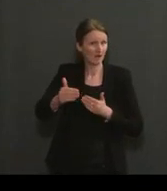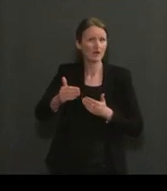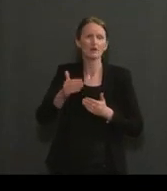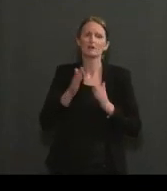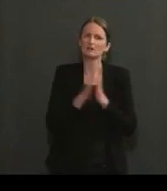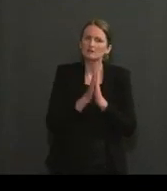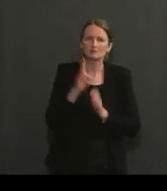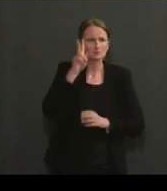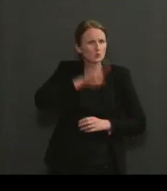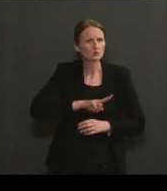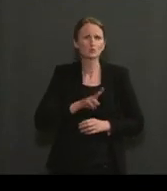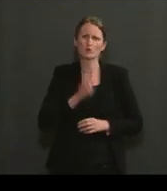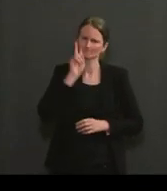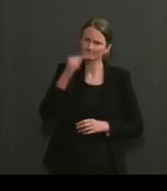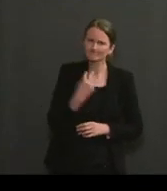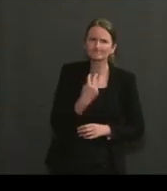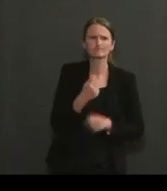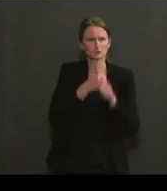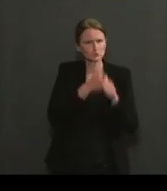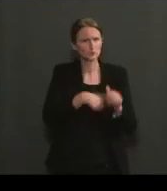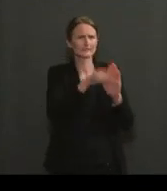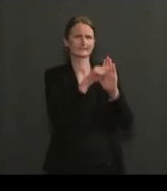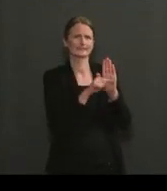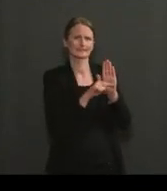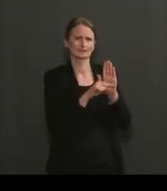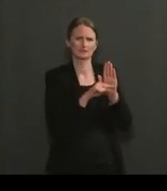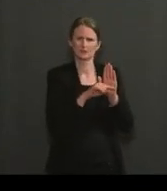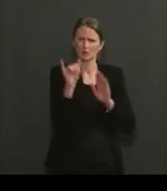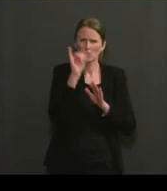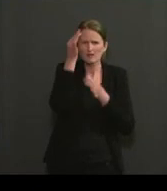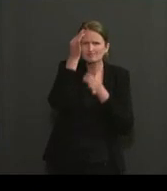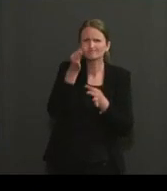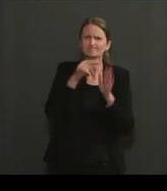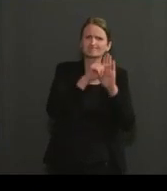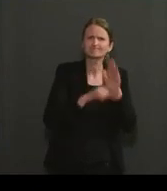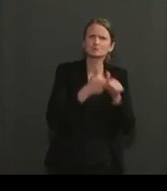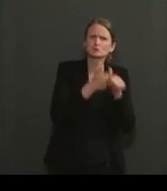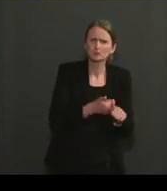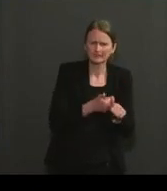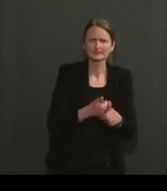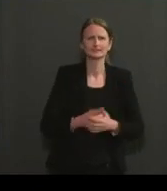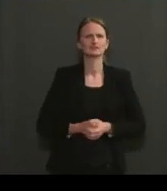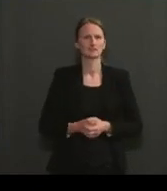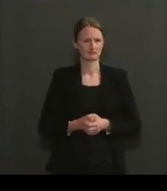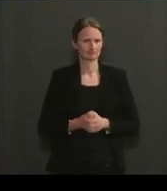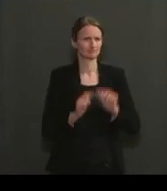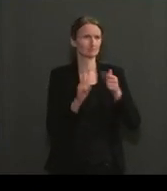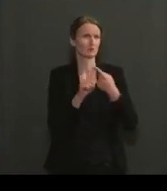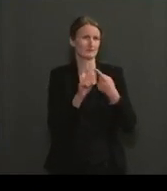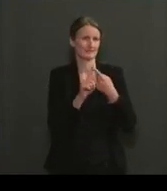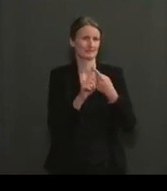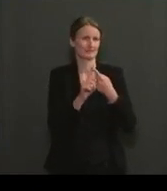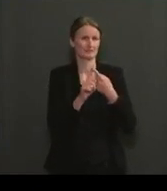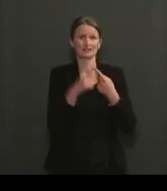devons-nous prêter attention lorsqu'on veut aller effectuer des achats ? D'abord, pour limiter les trop grandes concentrations de personnes, on va faire ces